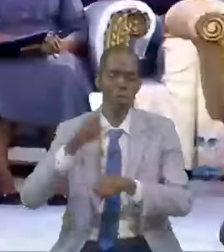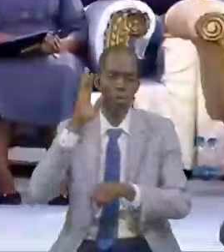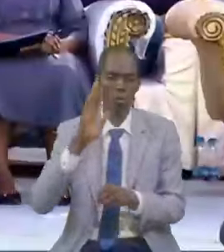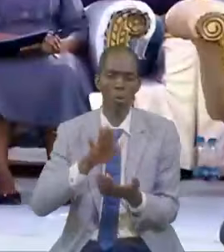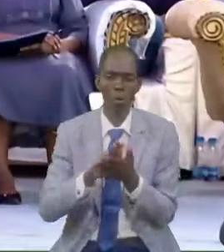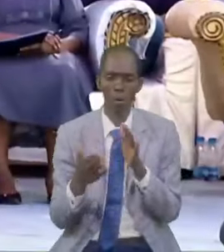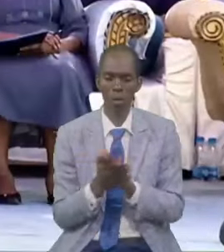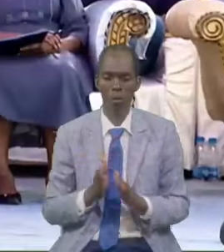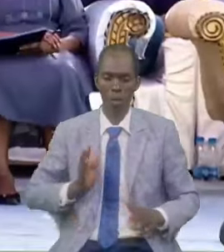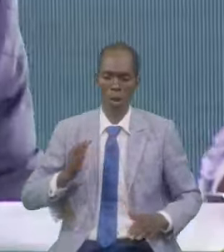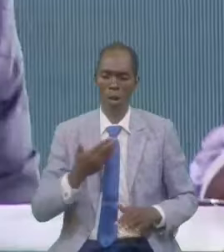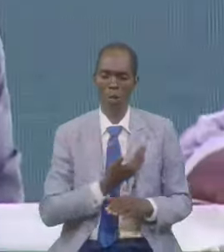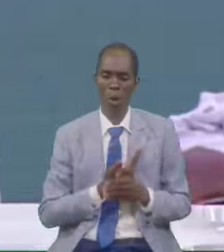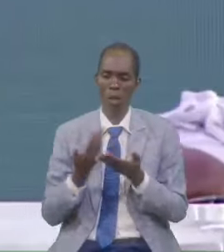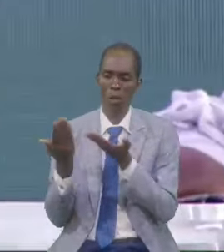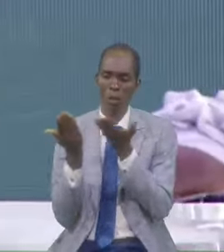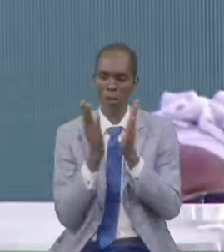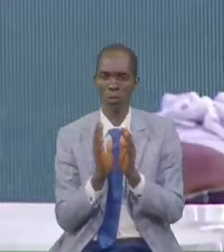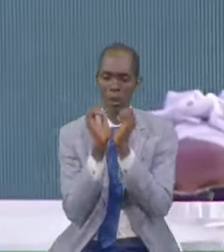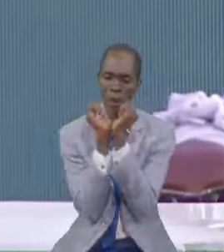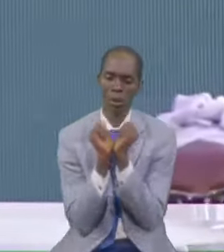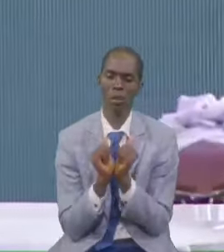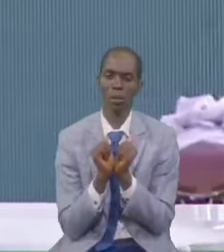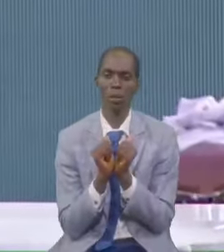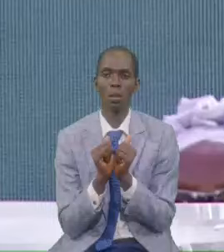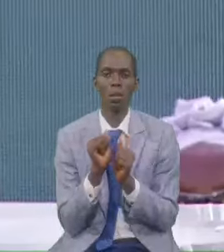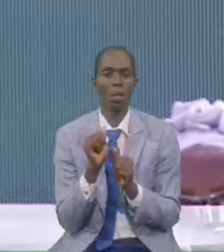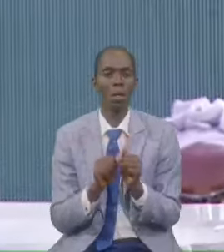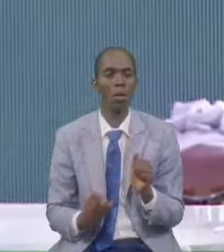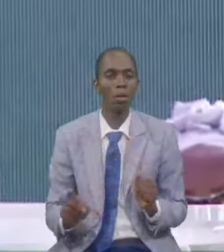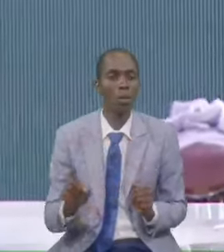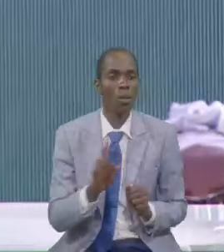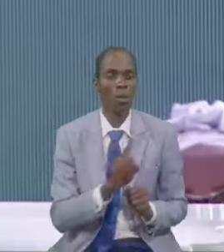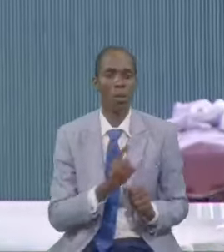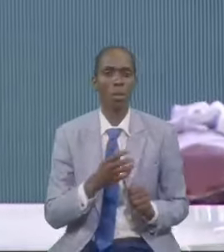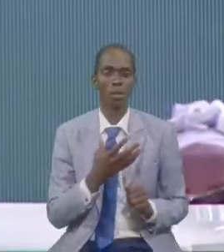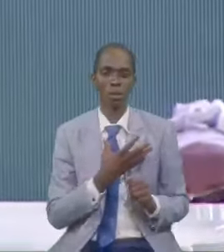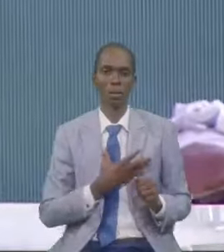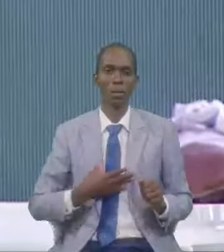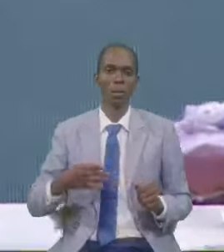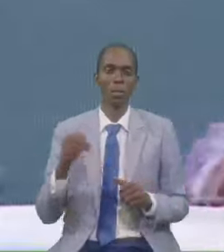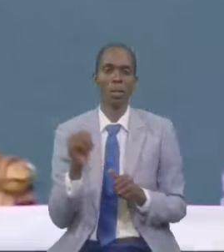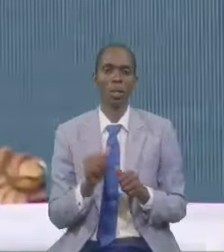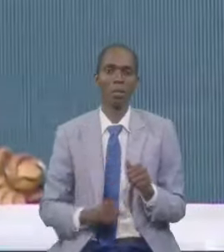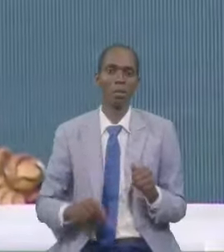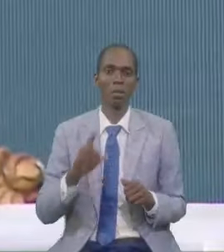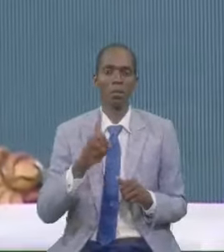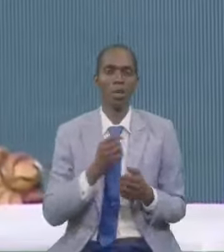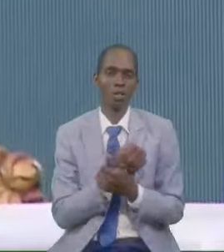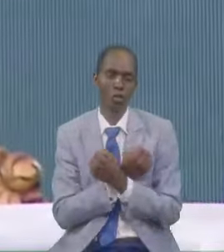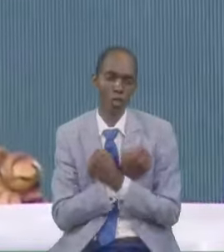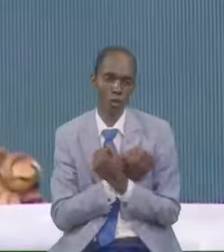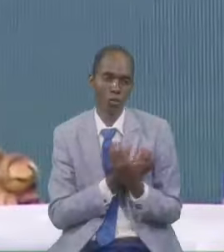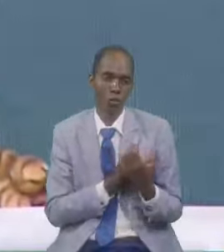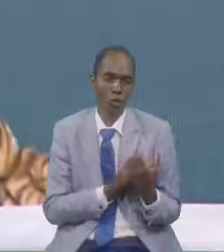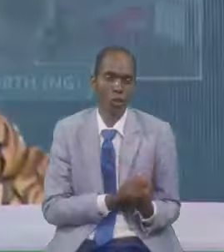నా దేశమంతా దాసోహం అవుతాం అంటున్నాడు. Everybody lost courage. అందరూ ధైర్యం కోల్పోయారు. By the sight